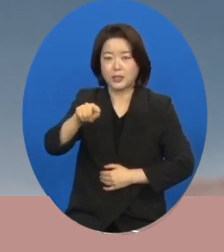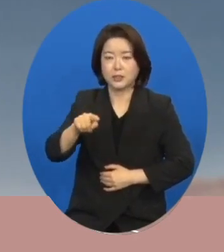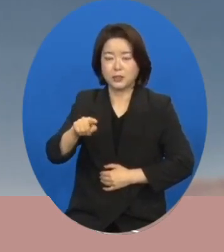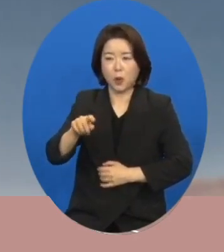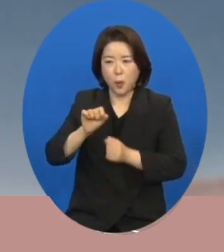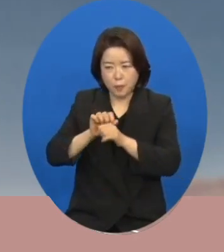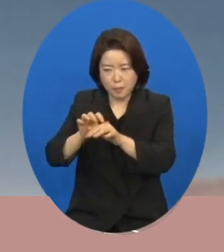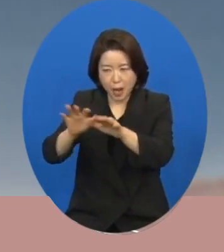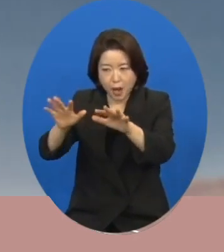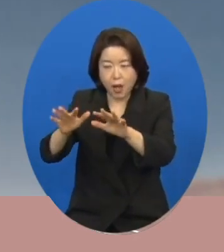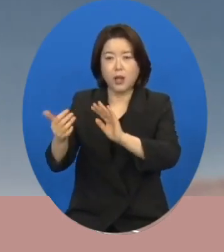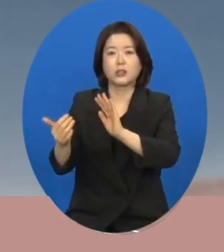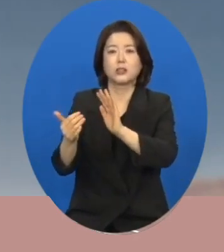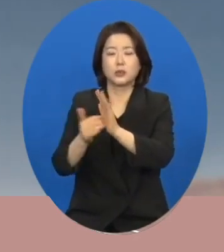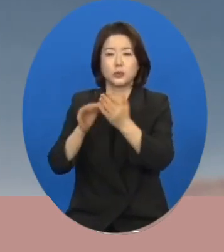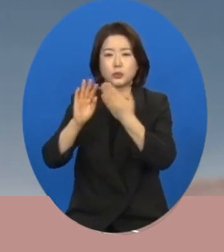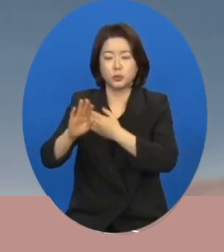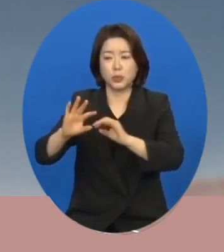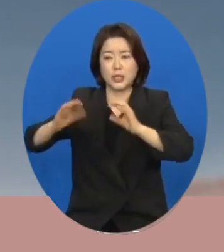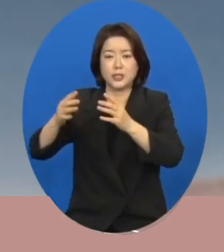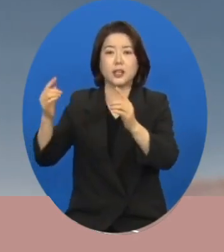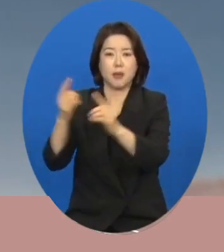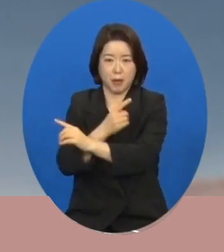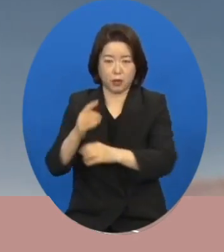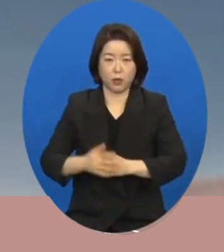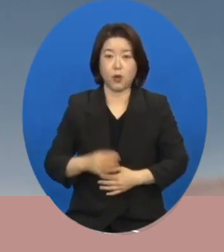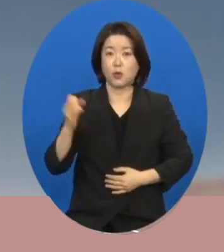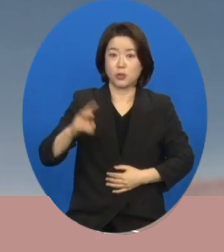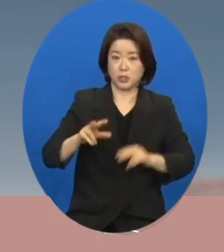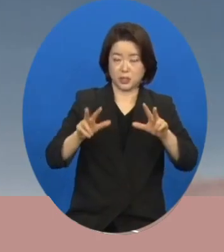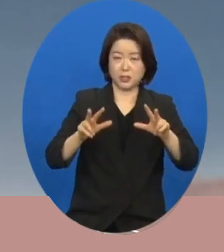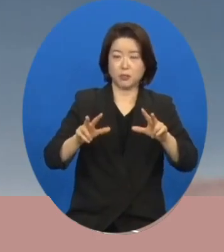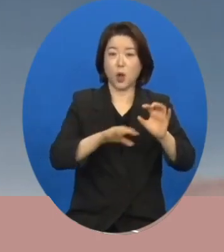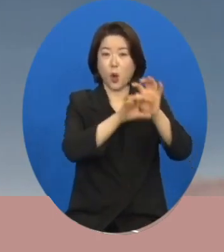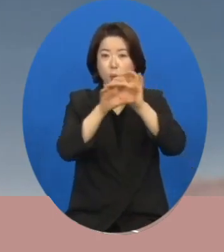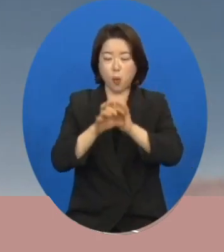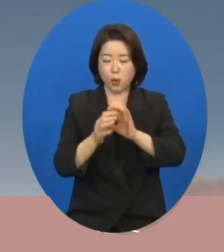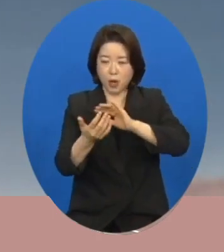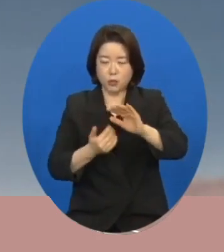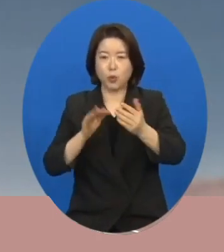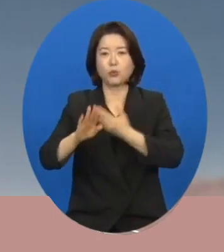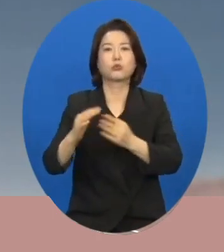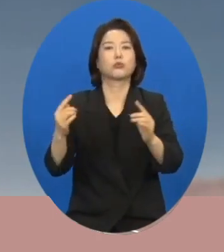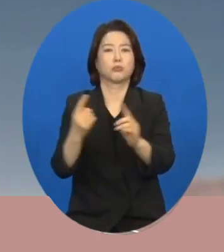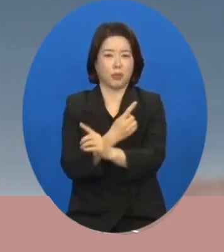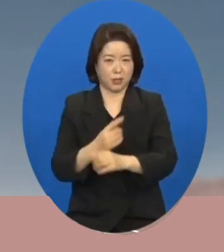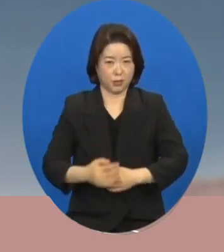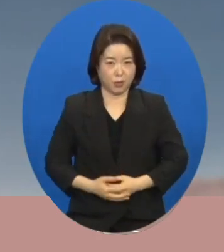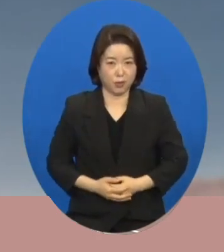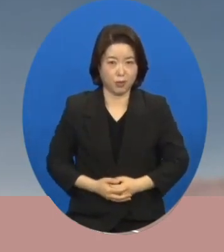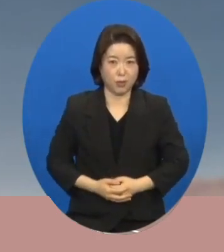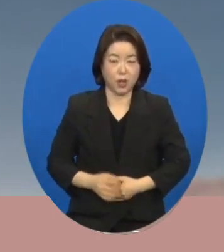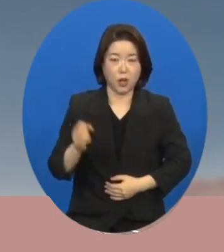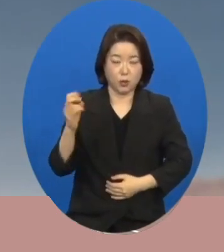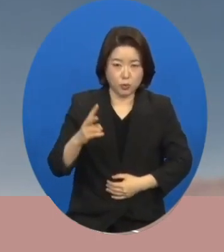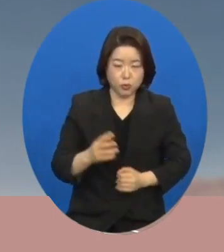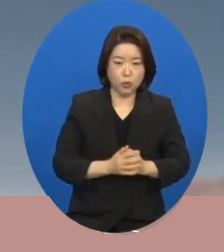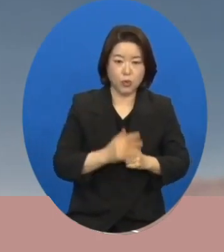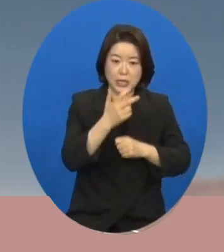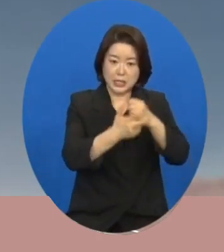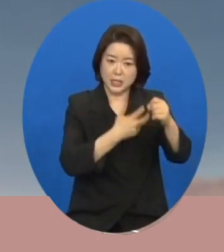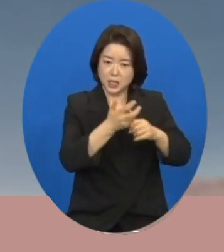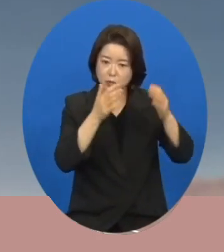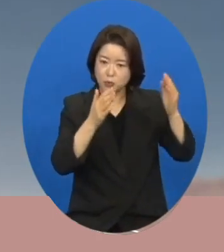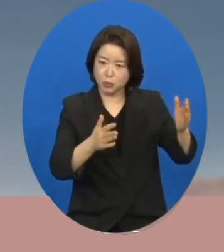것을 여러분들은 느끼실 겁니다 70년간 거의 전쟁이 큰 전쟁이 없었는데 러시아와 러시아와